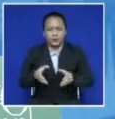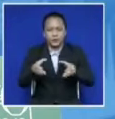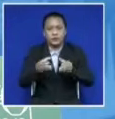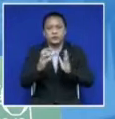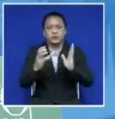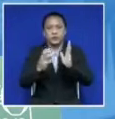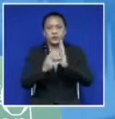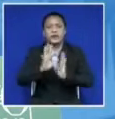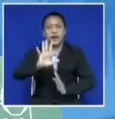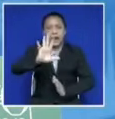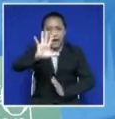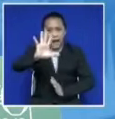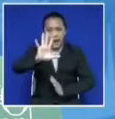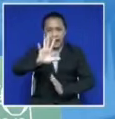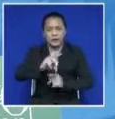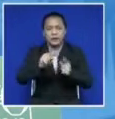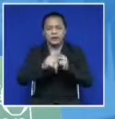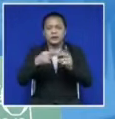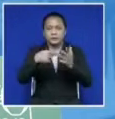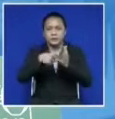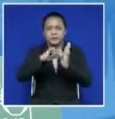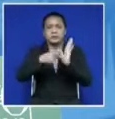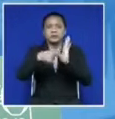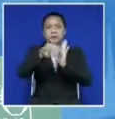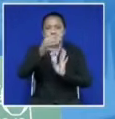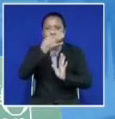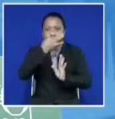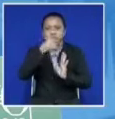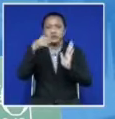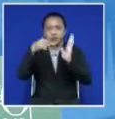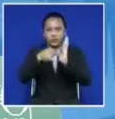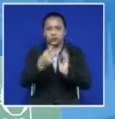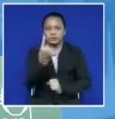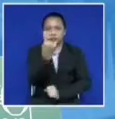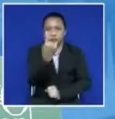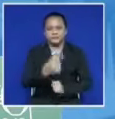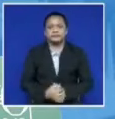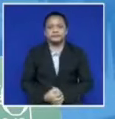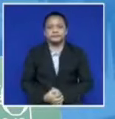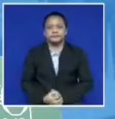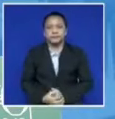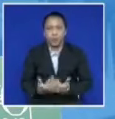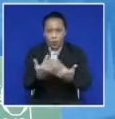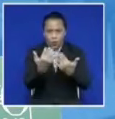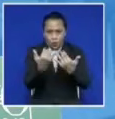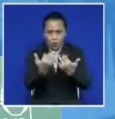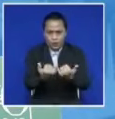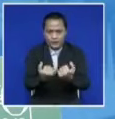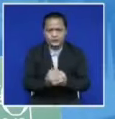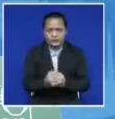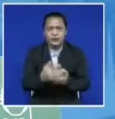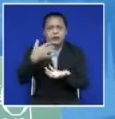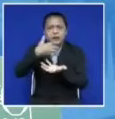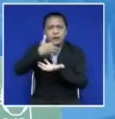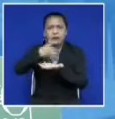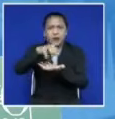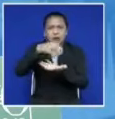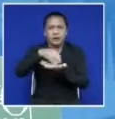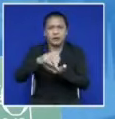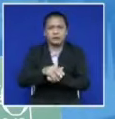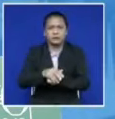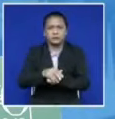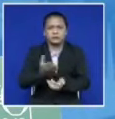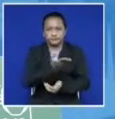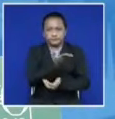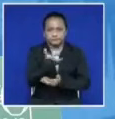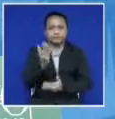5ก็คือเขตที่มีจังหวัดสมุทรสาครตั้งอยู่นะครับก็วันนี้ที่จะมาเล่าให้พวกเราพวกท่านหลาย